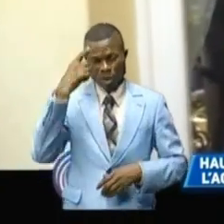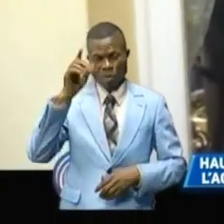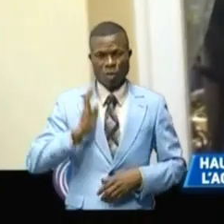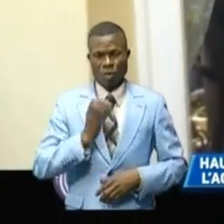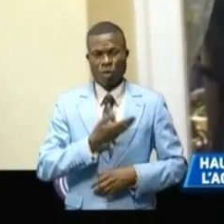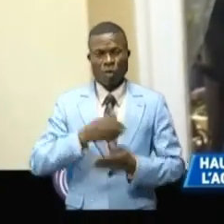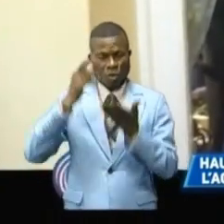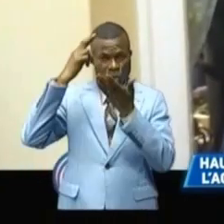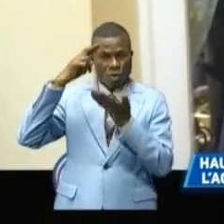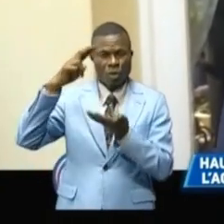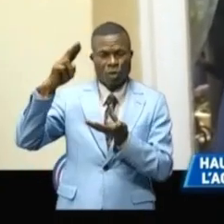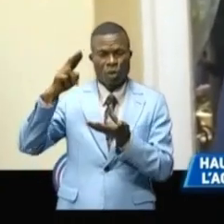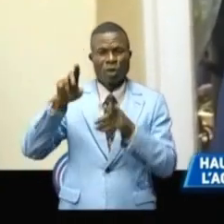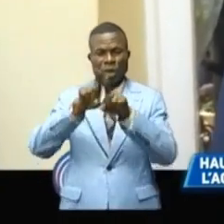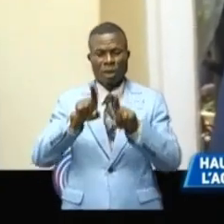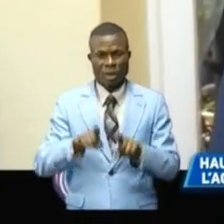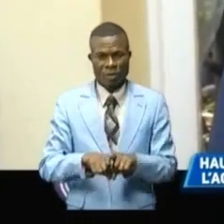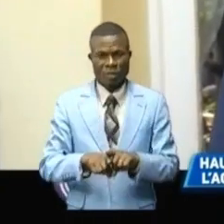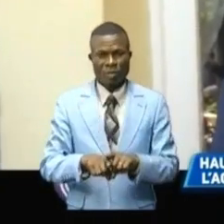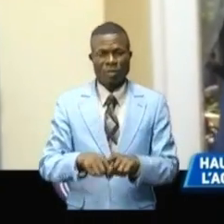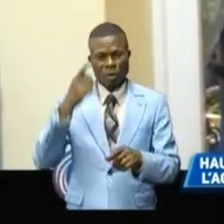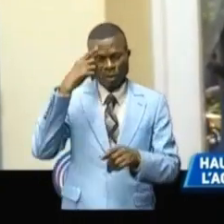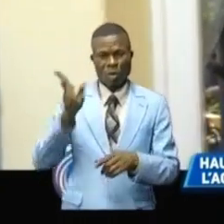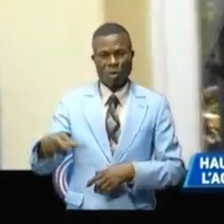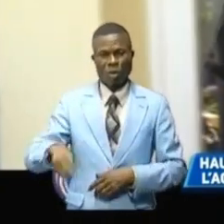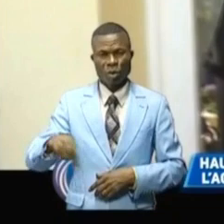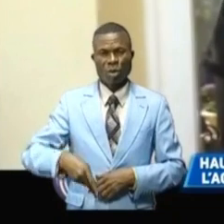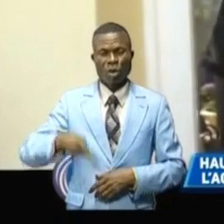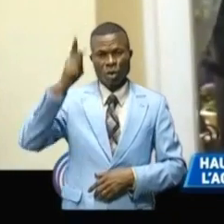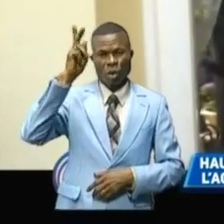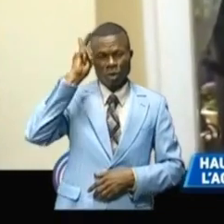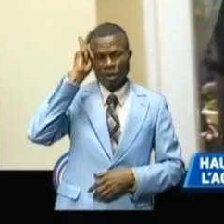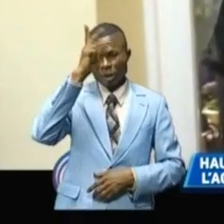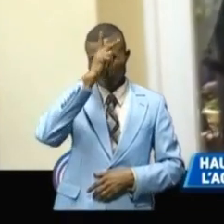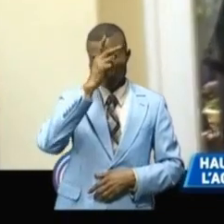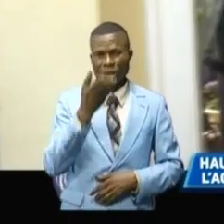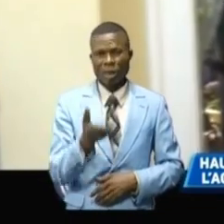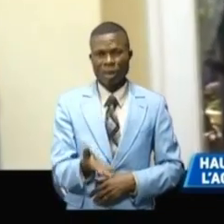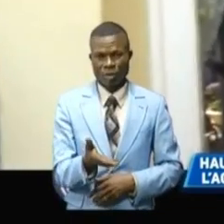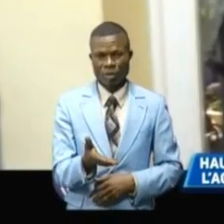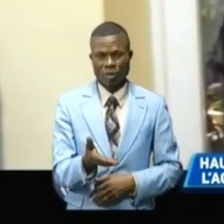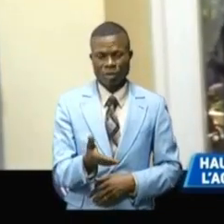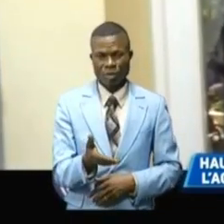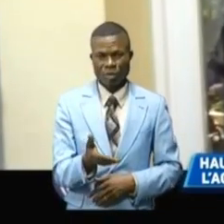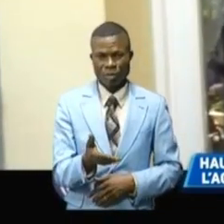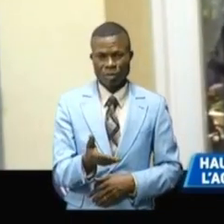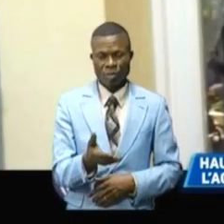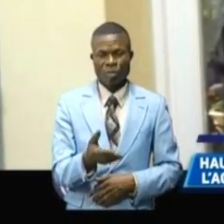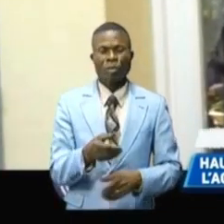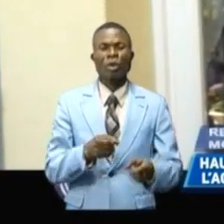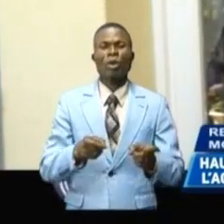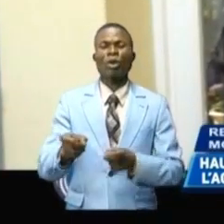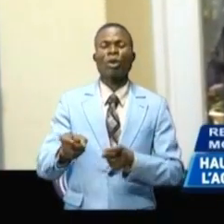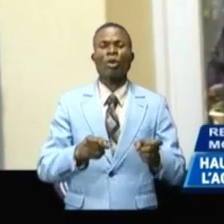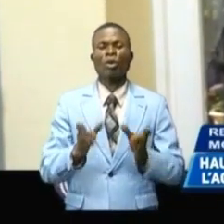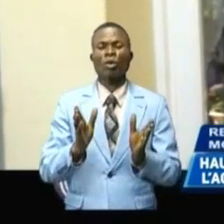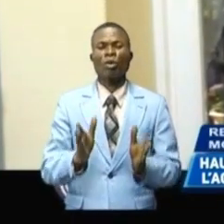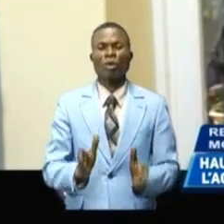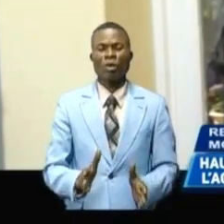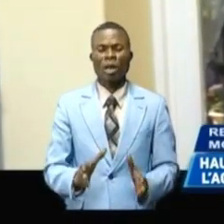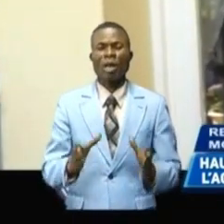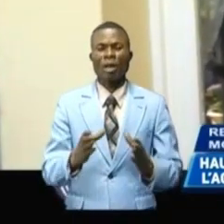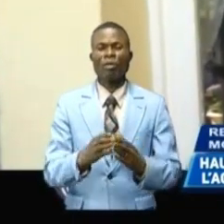université et bien entendu pour la province du Haut-Katanga qu'il gouverne